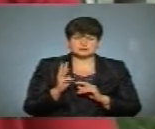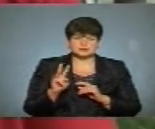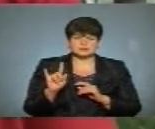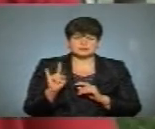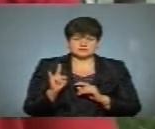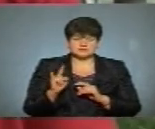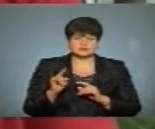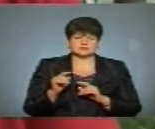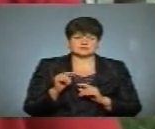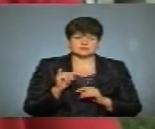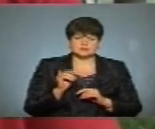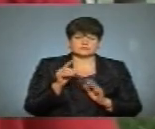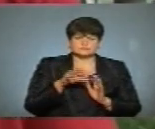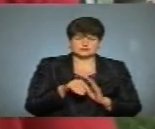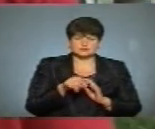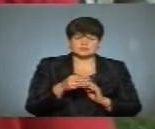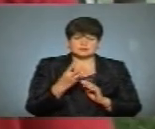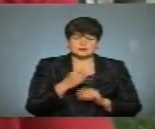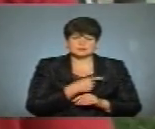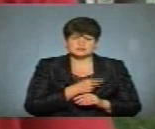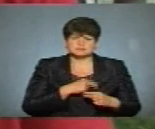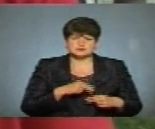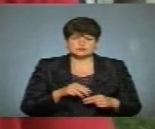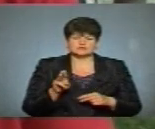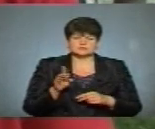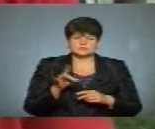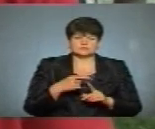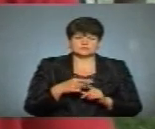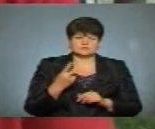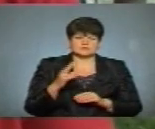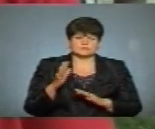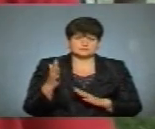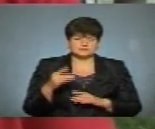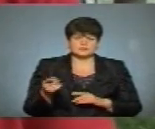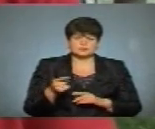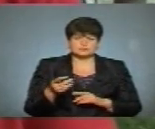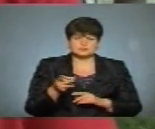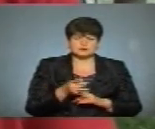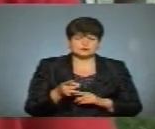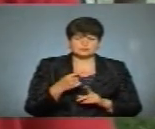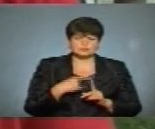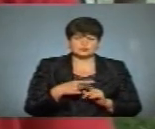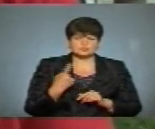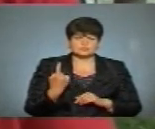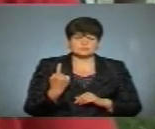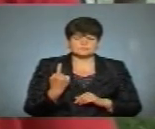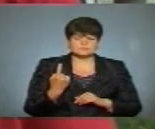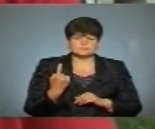медичних працівники. Шумський район плюс 2 випадки, Тернопільський район плюс